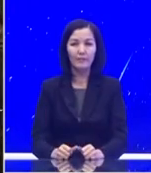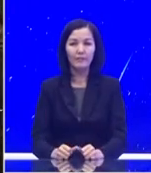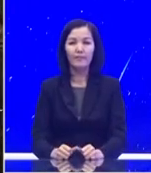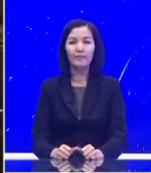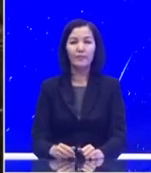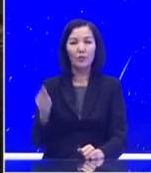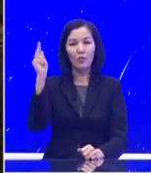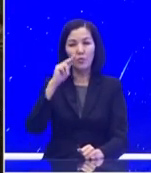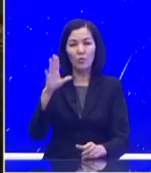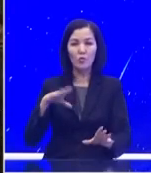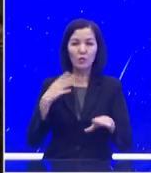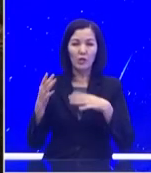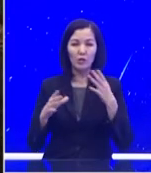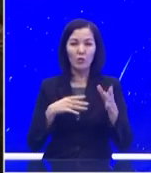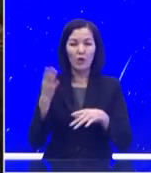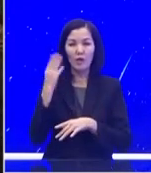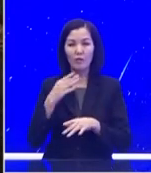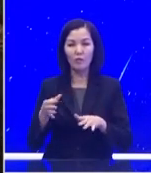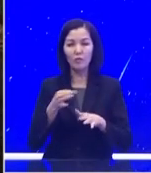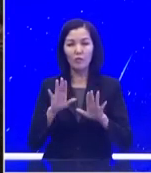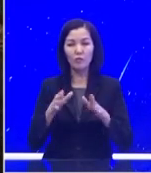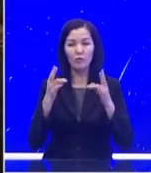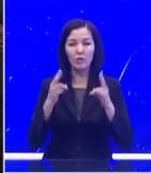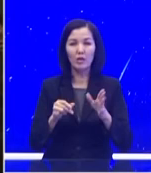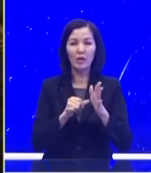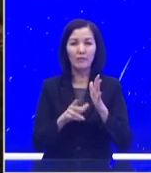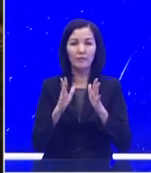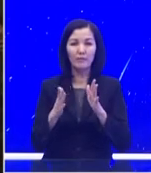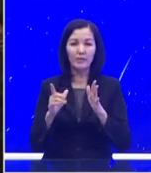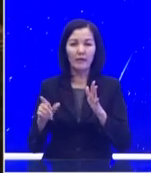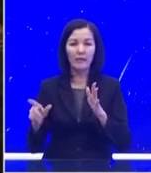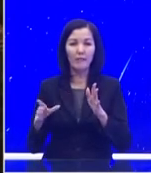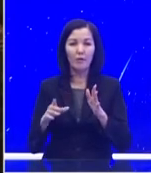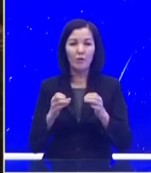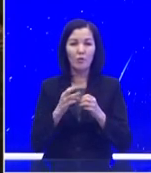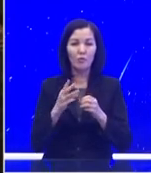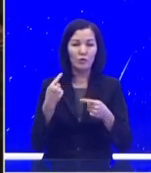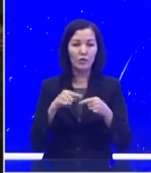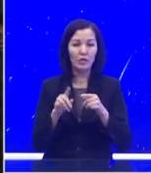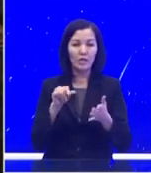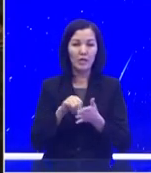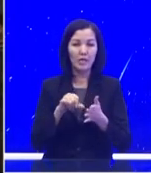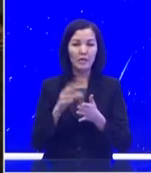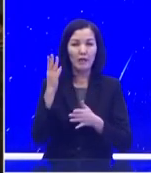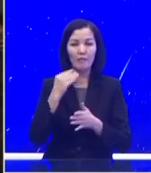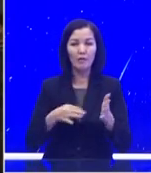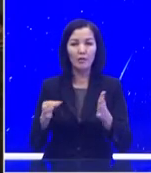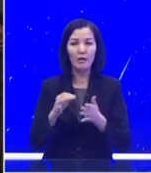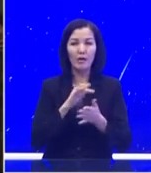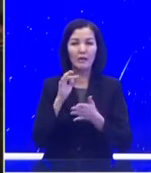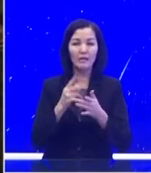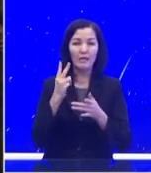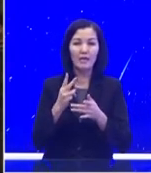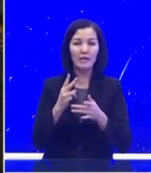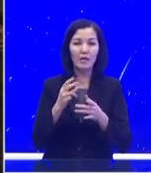Алматы облысы төтенше жағдайлар департаментінен 65 адам, 13 техника жұмылдырылды. Алматы қаласынан 2 автокөлік